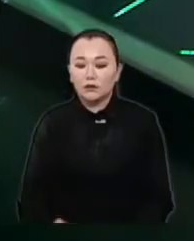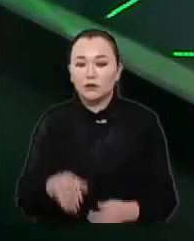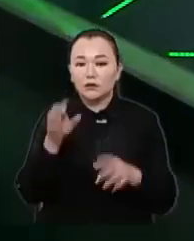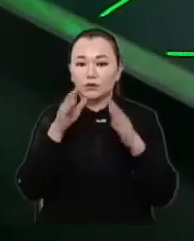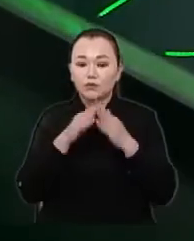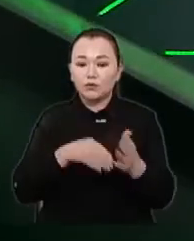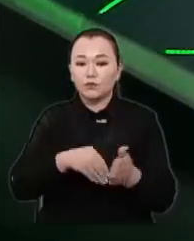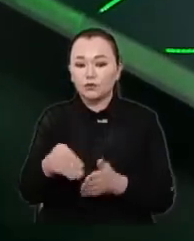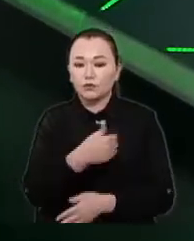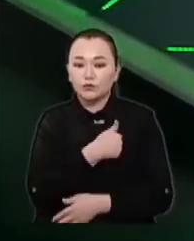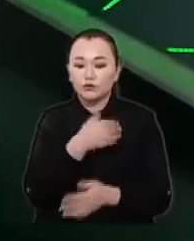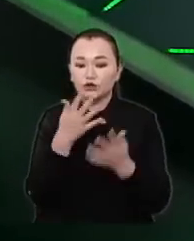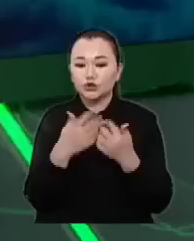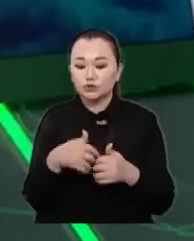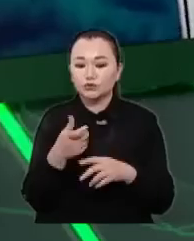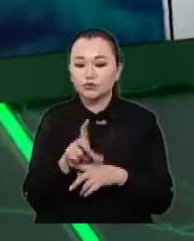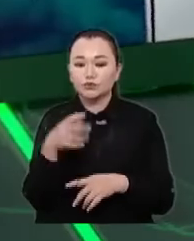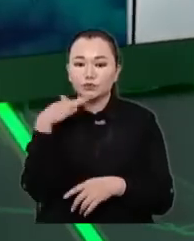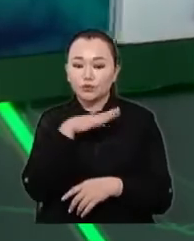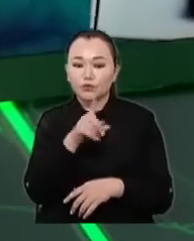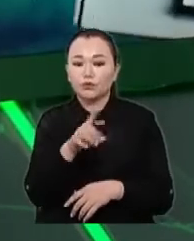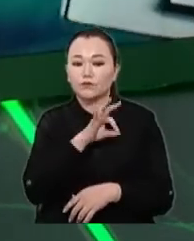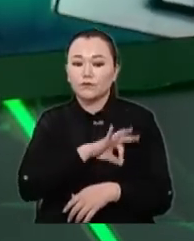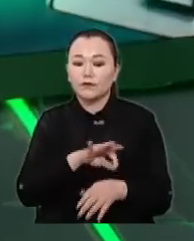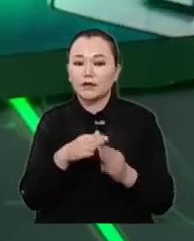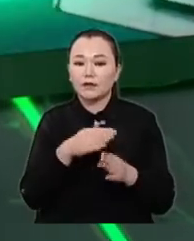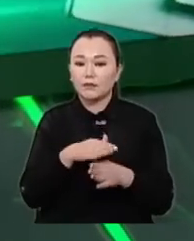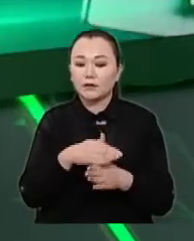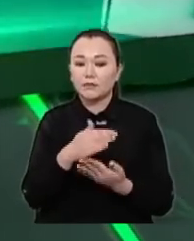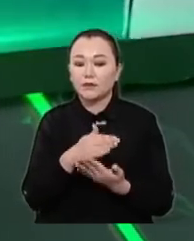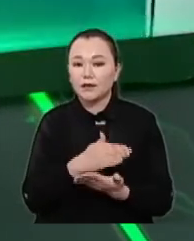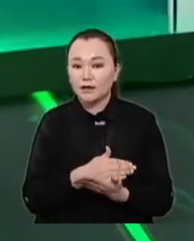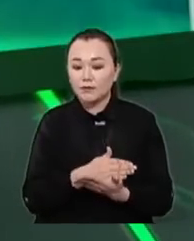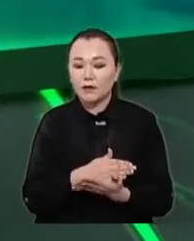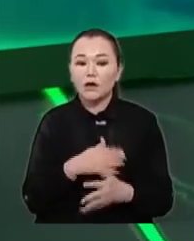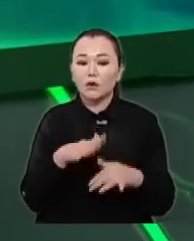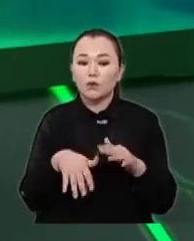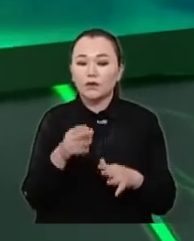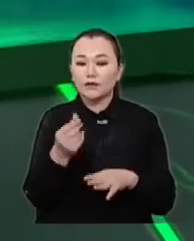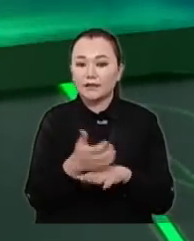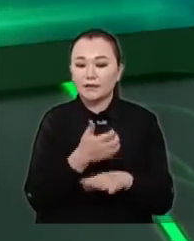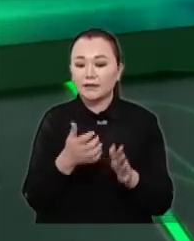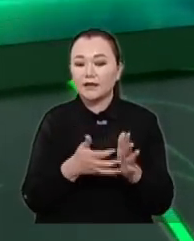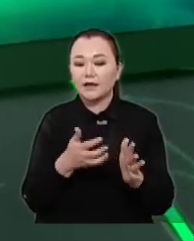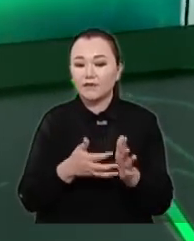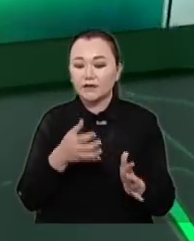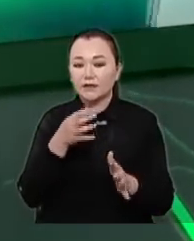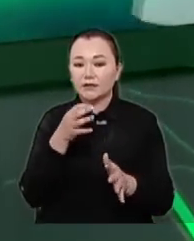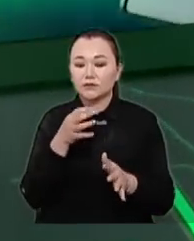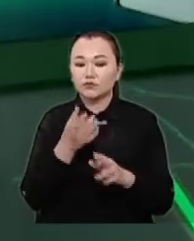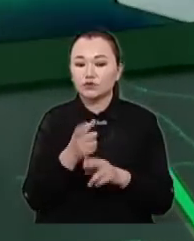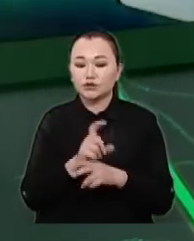Баспана алғысы келетіндердің саны көп болғанымен, тиімді ипотекалық бағдарламамен қолма-қол ақшаның жетіспеушілігі қол байлап